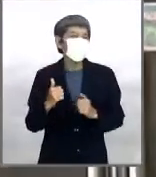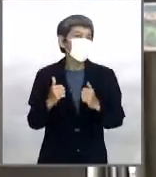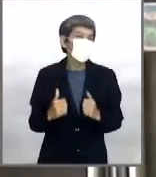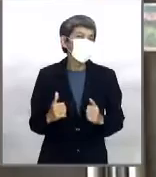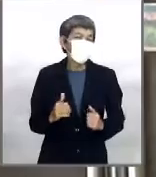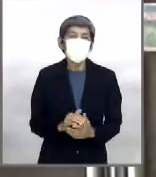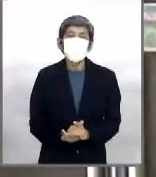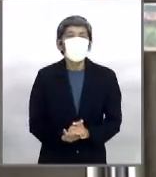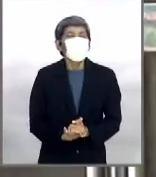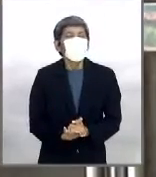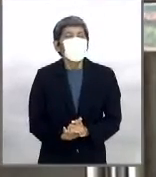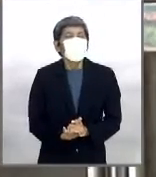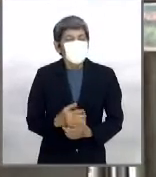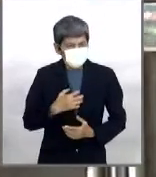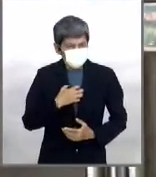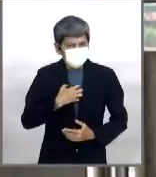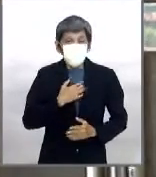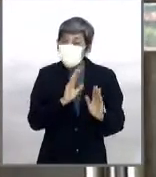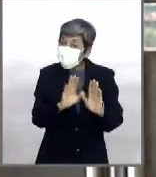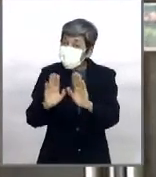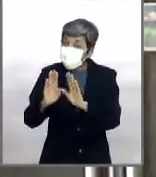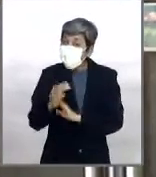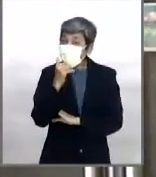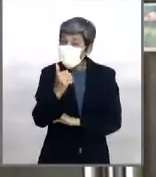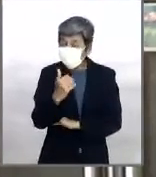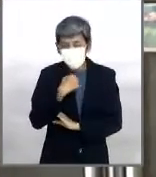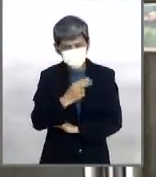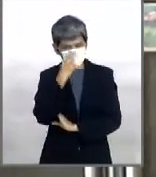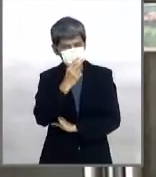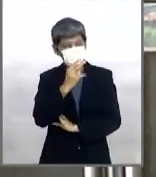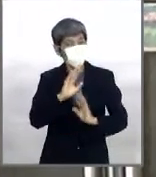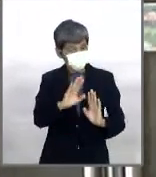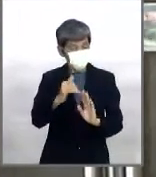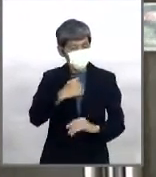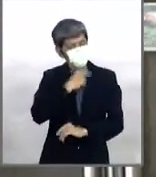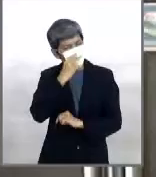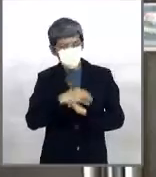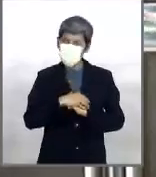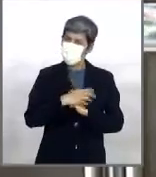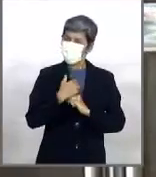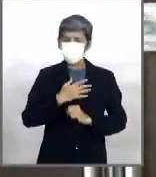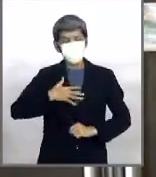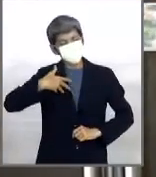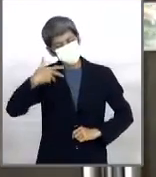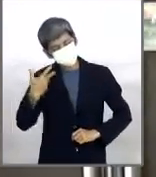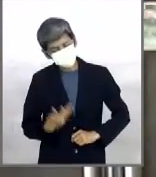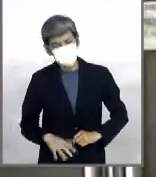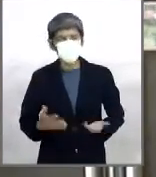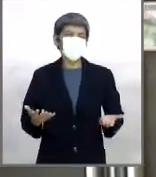เลยค่ะแล้วพี่ตะวันคะอยากให้ฝากกำลังใจถึงคนที่กำลังดูอยู่เขาอาจจะกำลังท้อแ